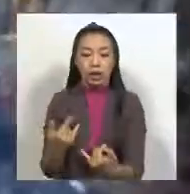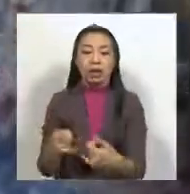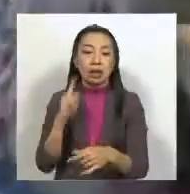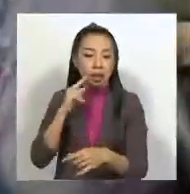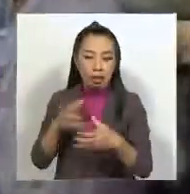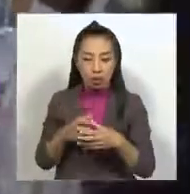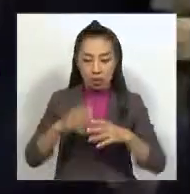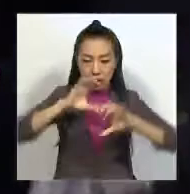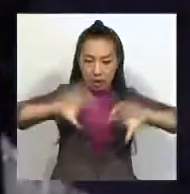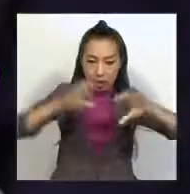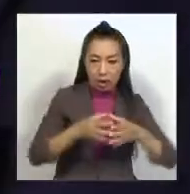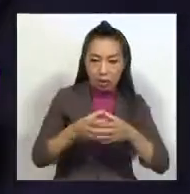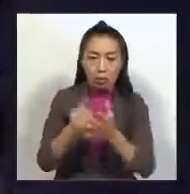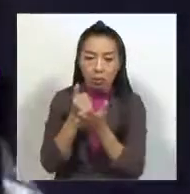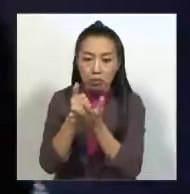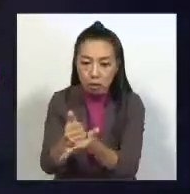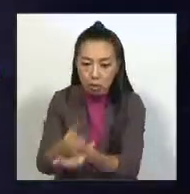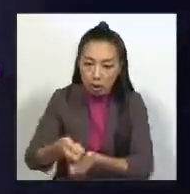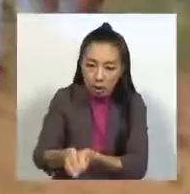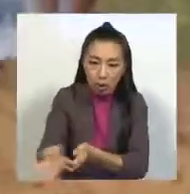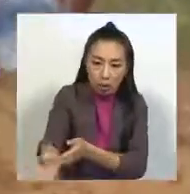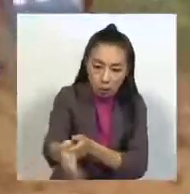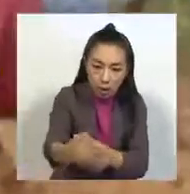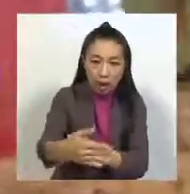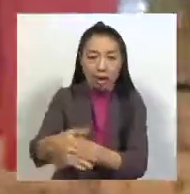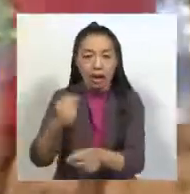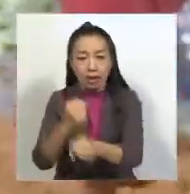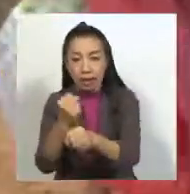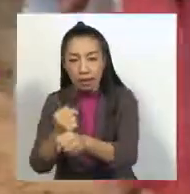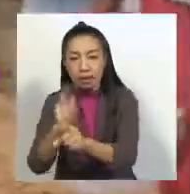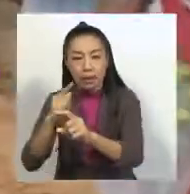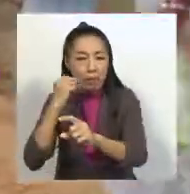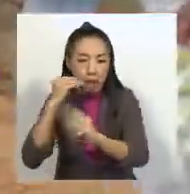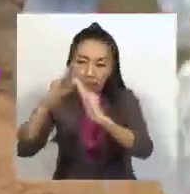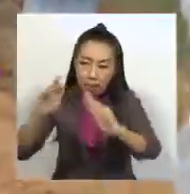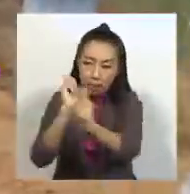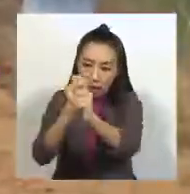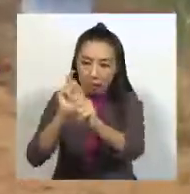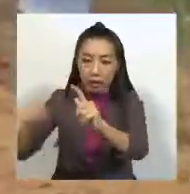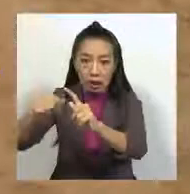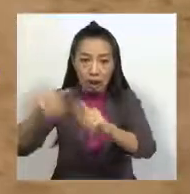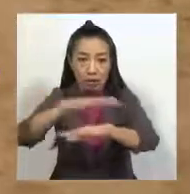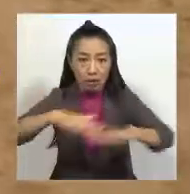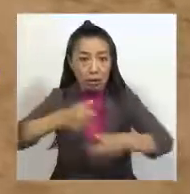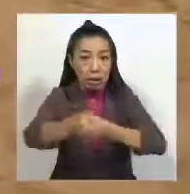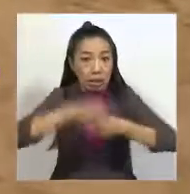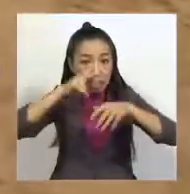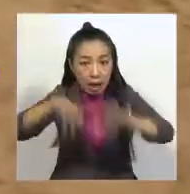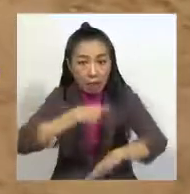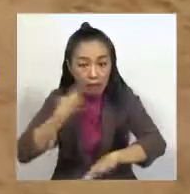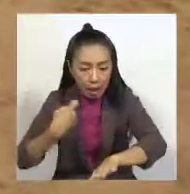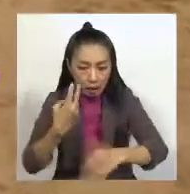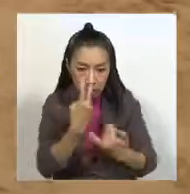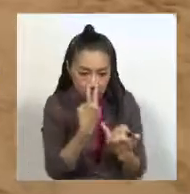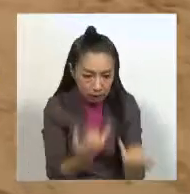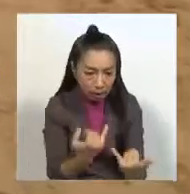ฟูโดยการร่วมมือกันของทุกภาคส่วนส่วนการสำรวจพื้นที่การเกษตรหลังน้ำลดขณะนี้ได้สำรวจ